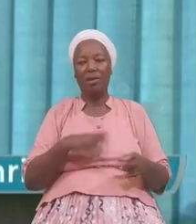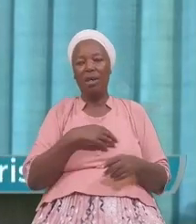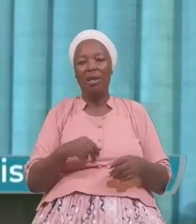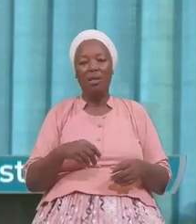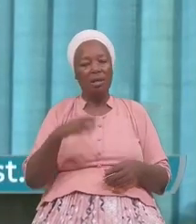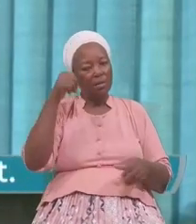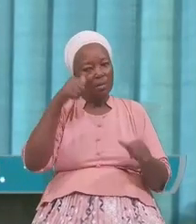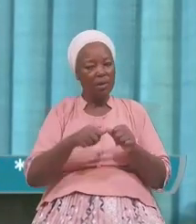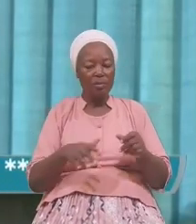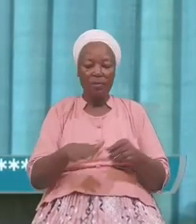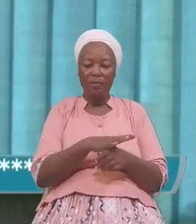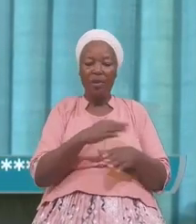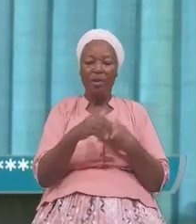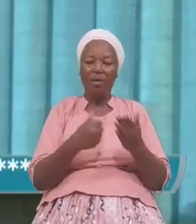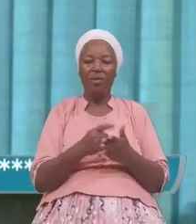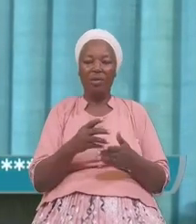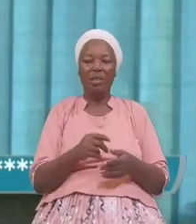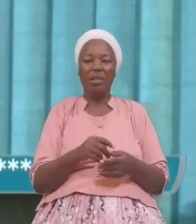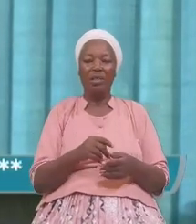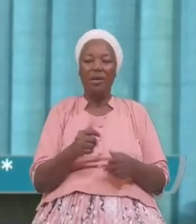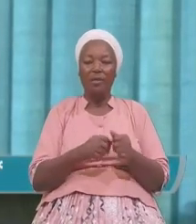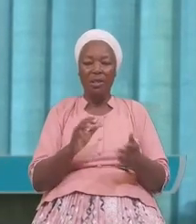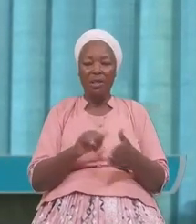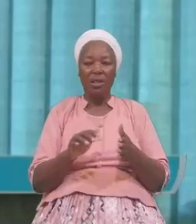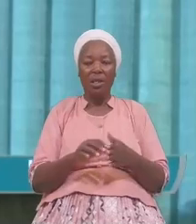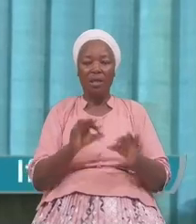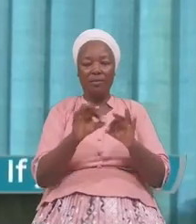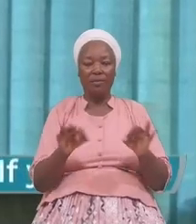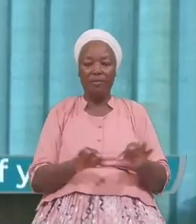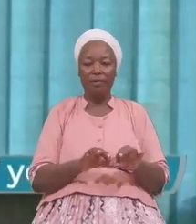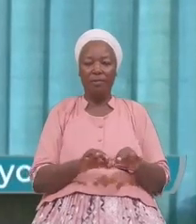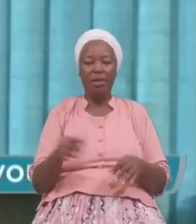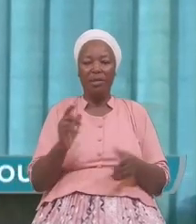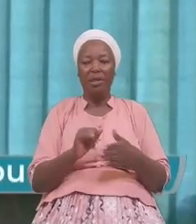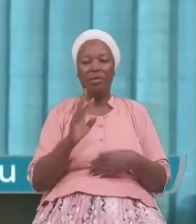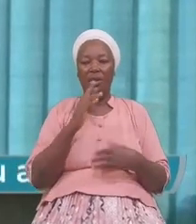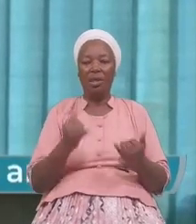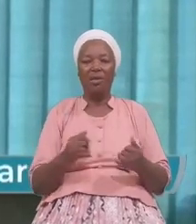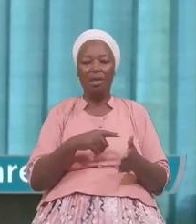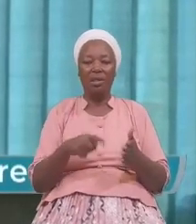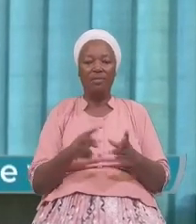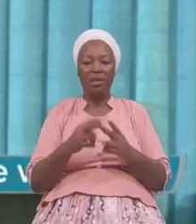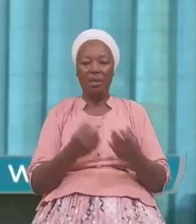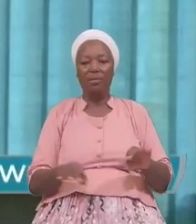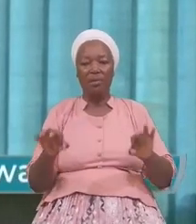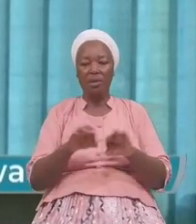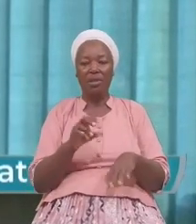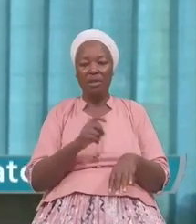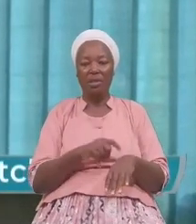remettent le formulaire à remplir. C'est un moment très important et crucial.